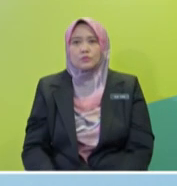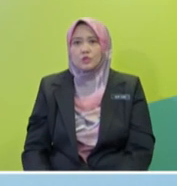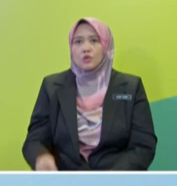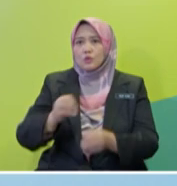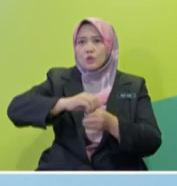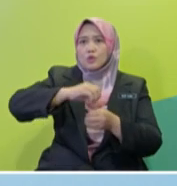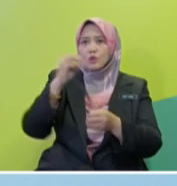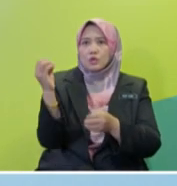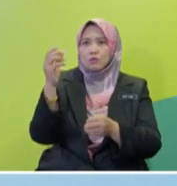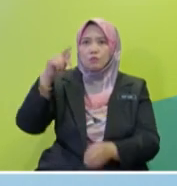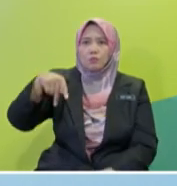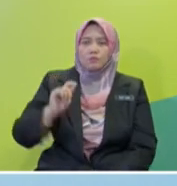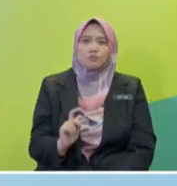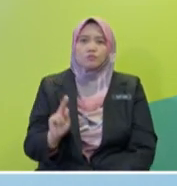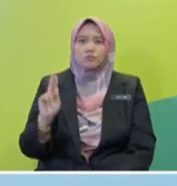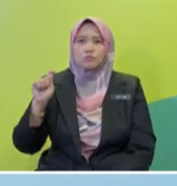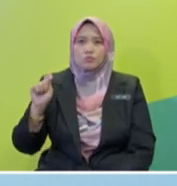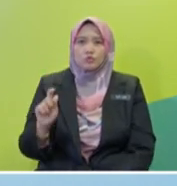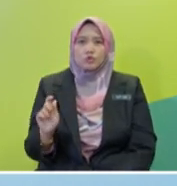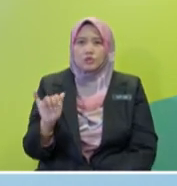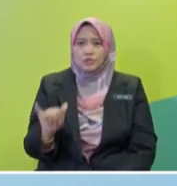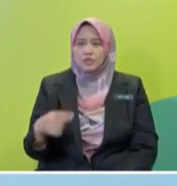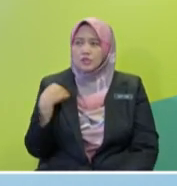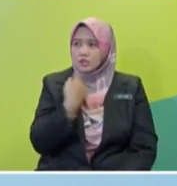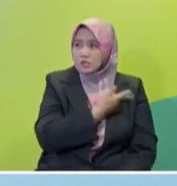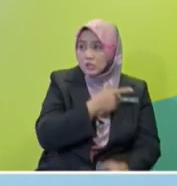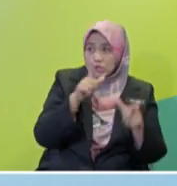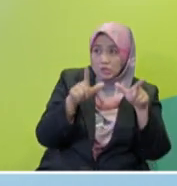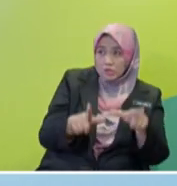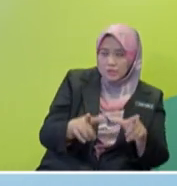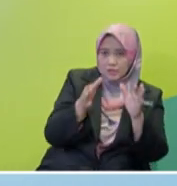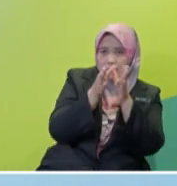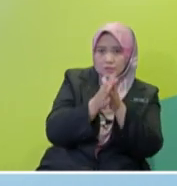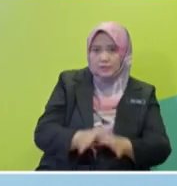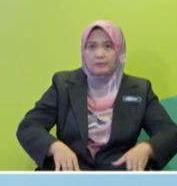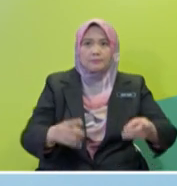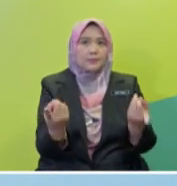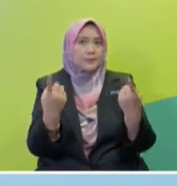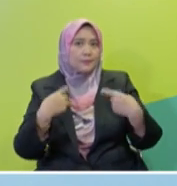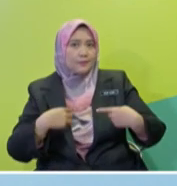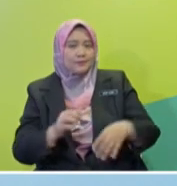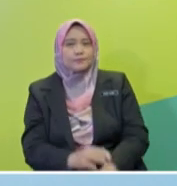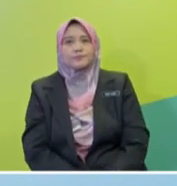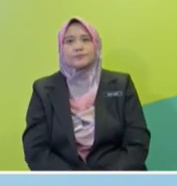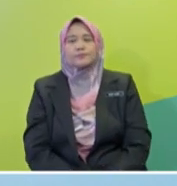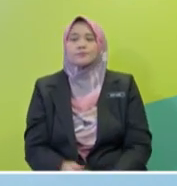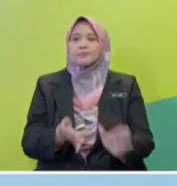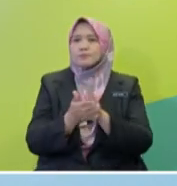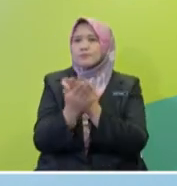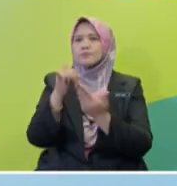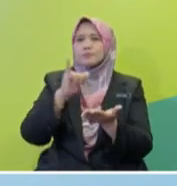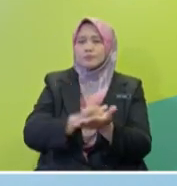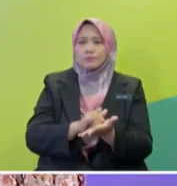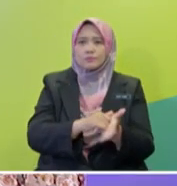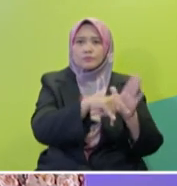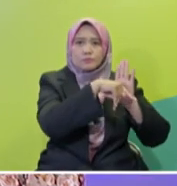Oke tadi kita letak adik bahagia body kita letak Selamat datang maka paparan yang kita akan dapat bila